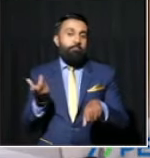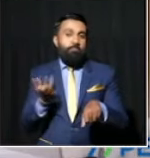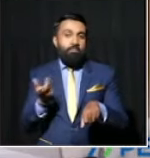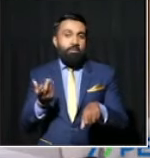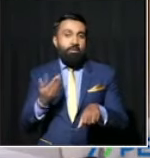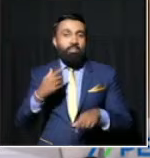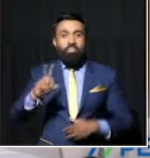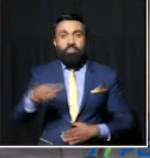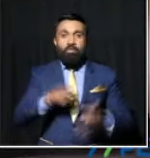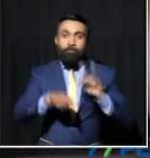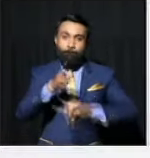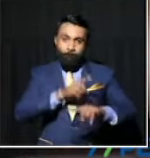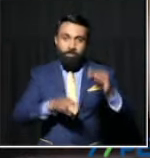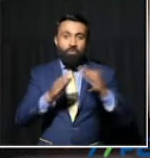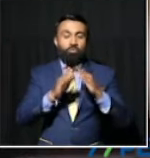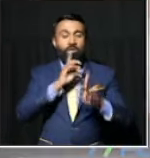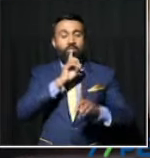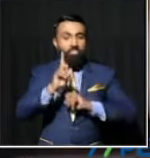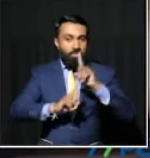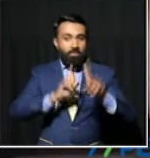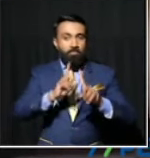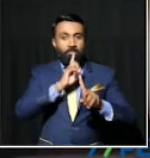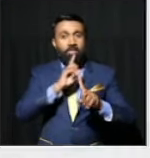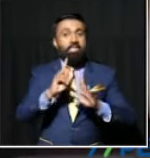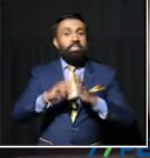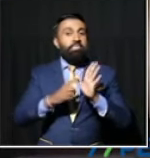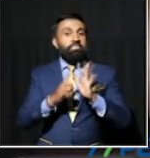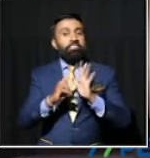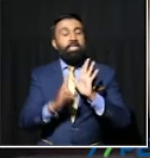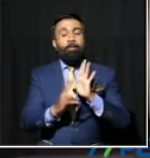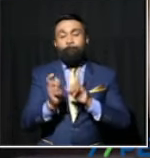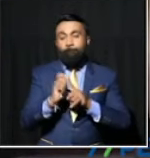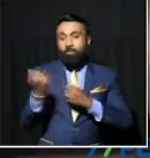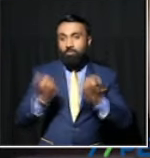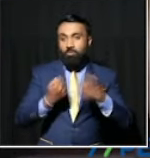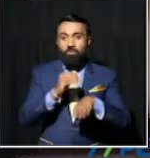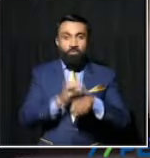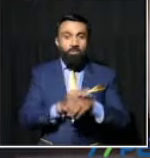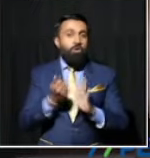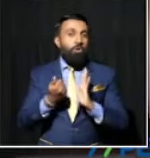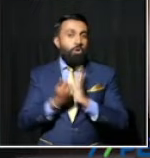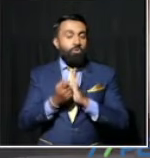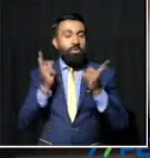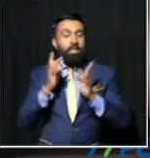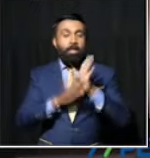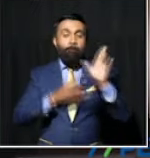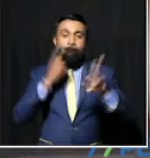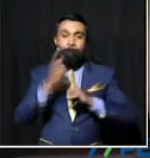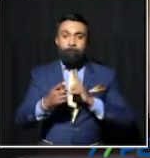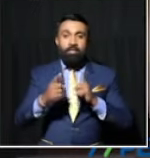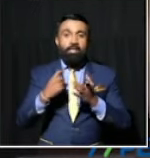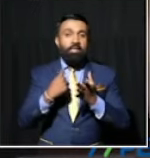දවසක් පාර්ලිමේන්තුවේ විවාද කෙරුවනේ. මෙම ජීප් රථය අත්අඩංගුවට අරගෙන තිබෙන්නේ විශේෂයෙන්ම අපේ ගරු ක්‍රීඩා අමාත්‍ය රොසන් රණසිංහ මැතිතුමාගේ